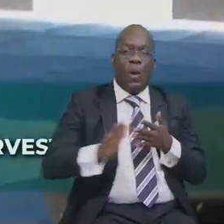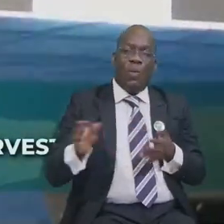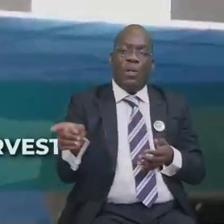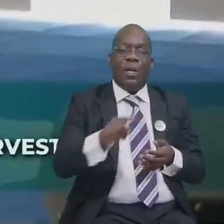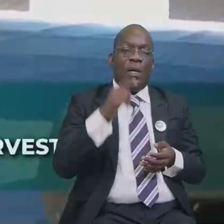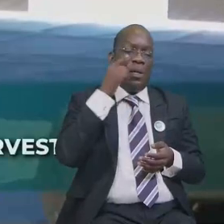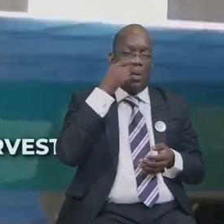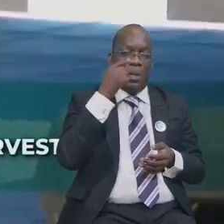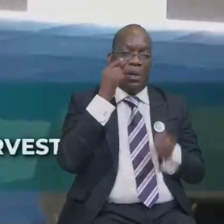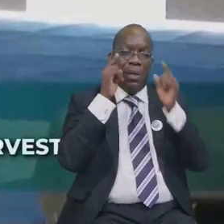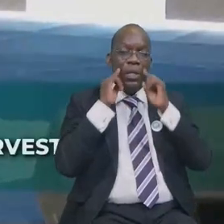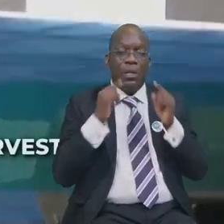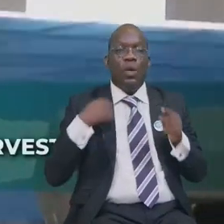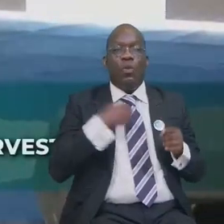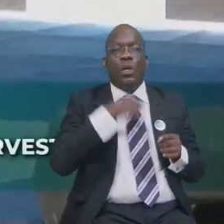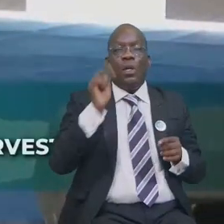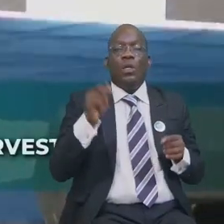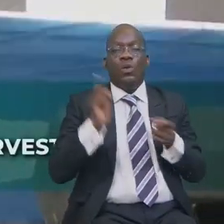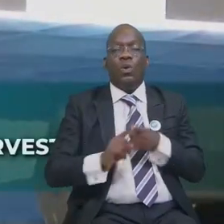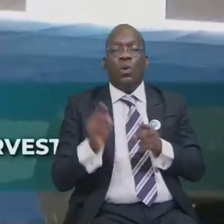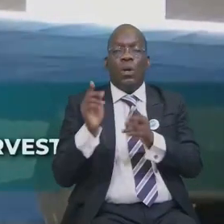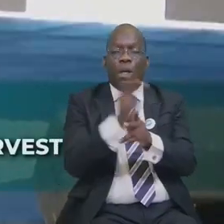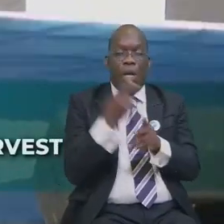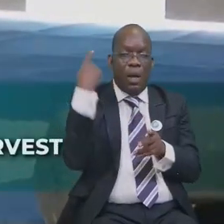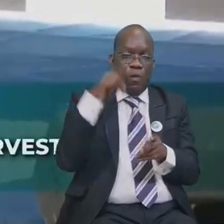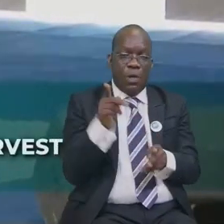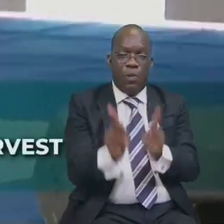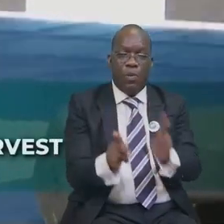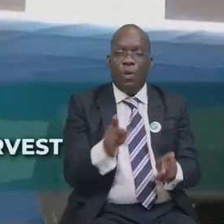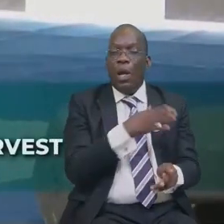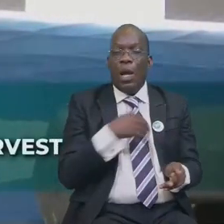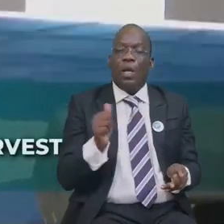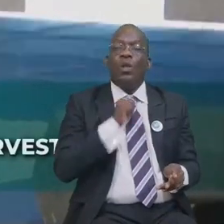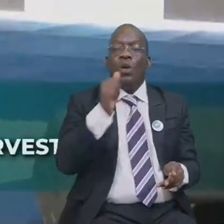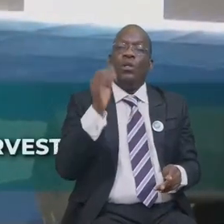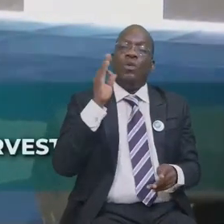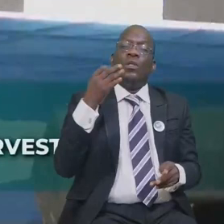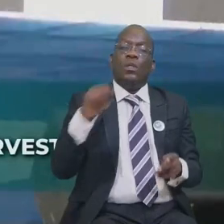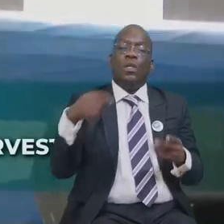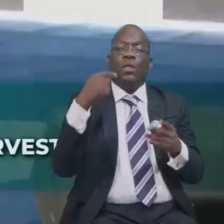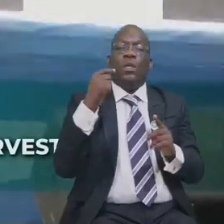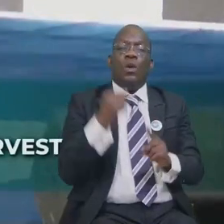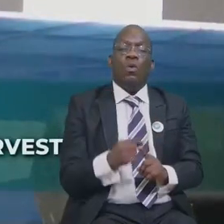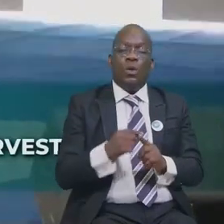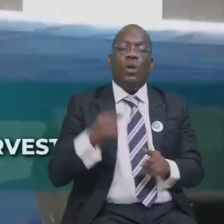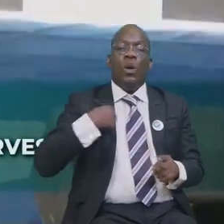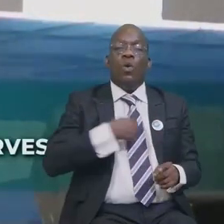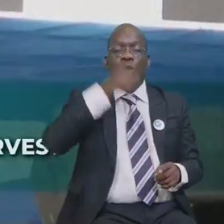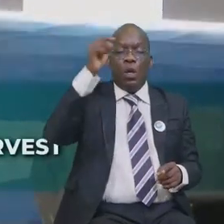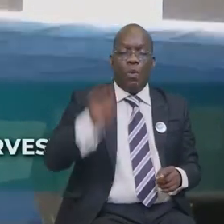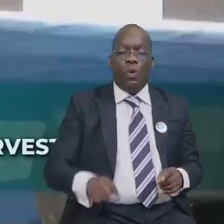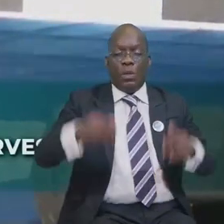peut-être prendre soin des gens, il n'y a plus de prédicateurs de la parole, nous devons avoir